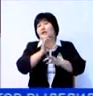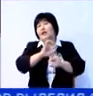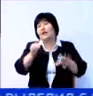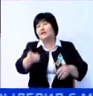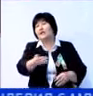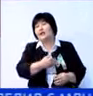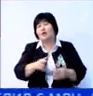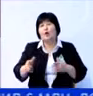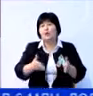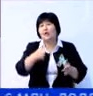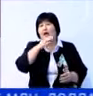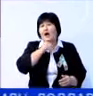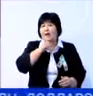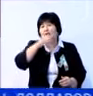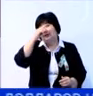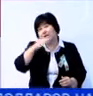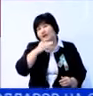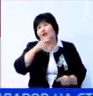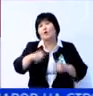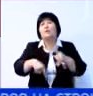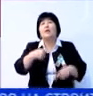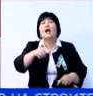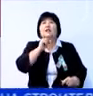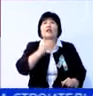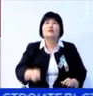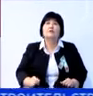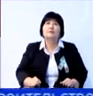боевом пути своих отцов, дедов и прадедов. Ата!